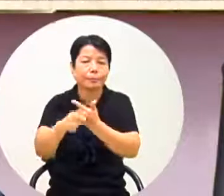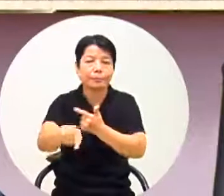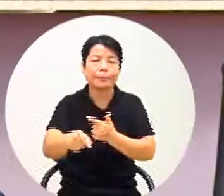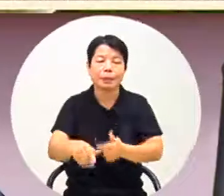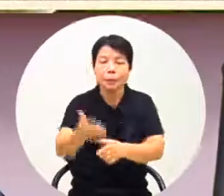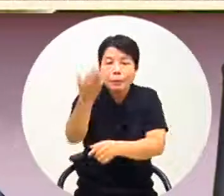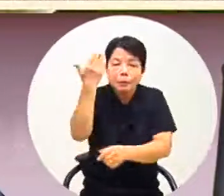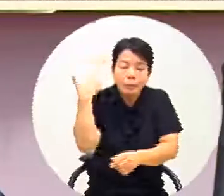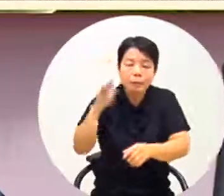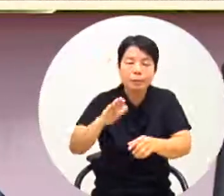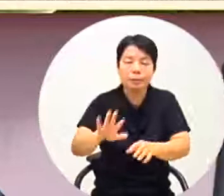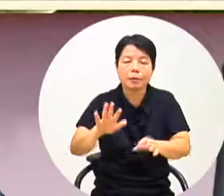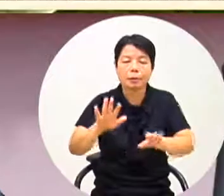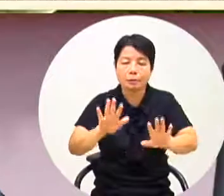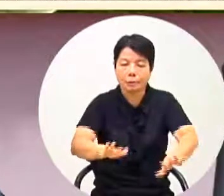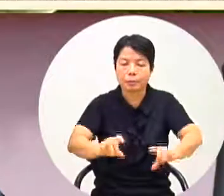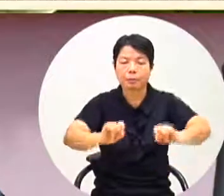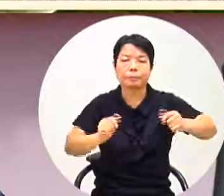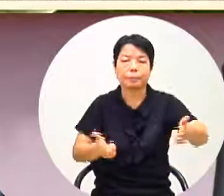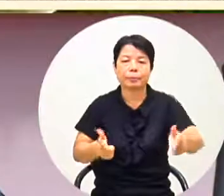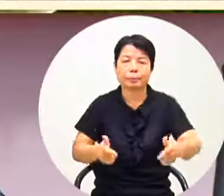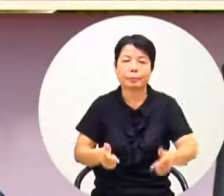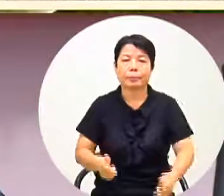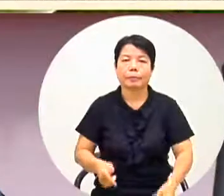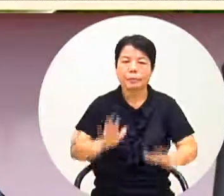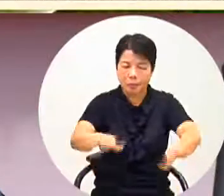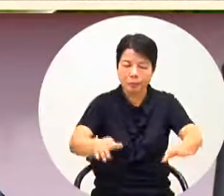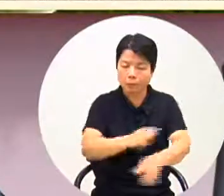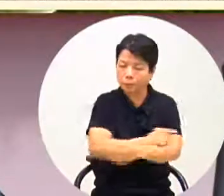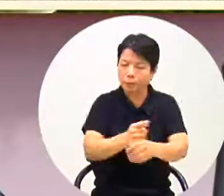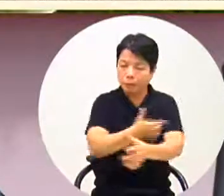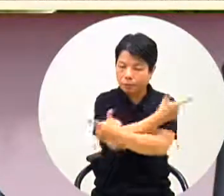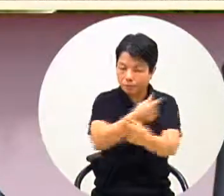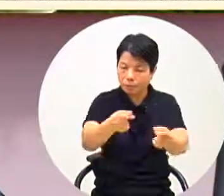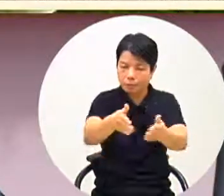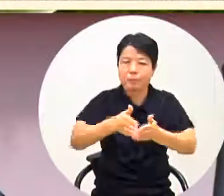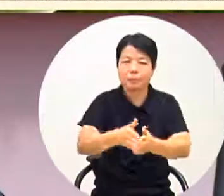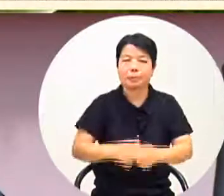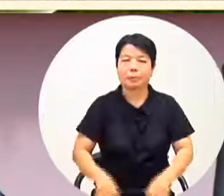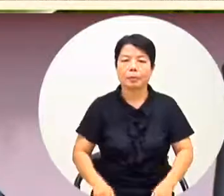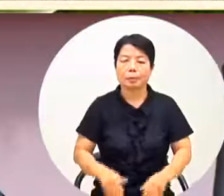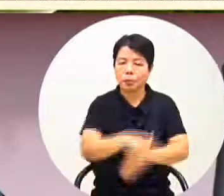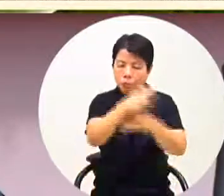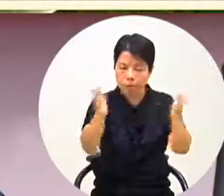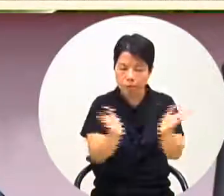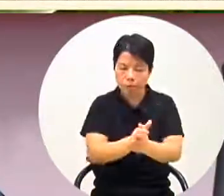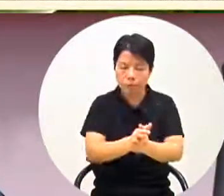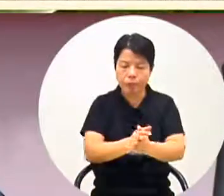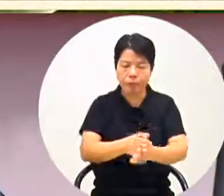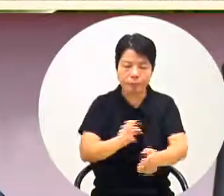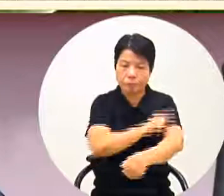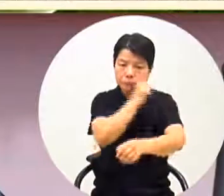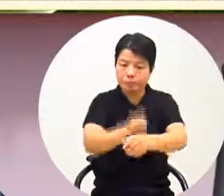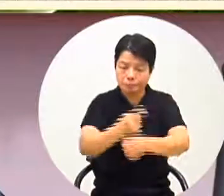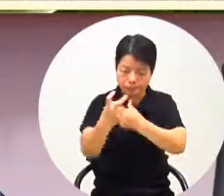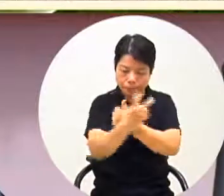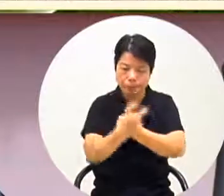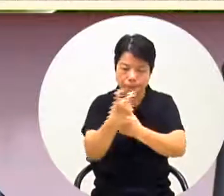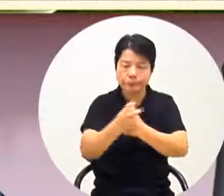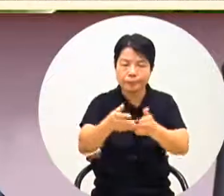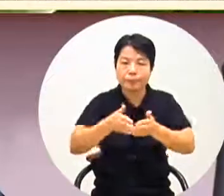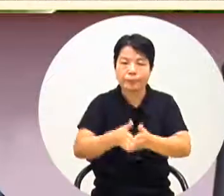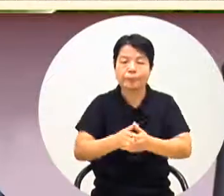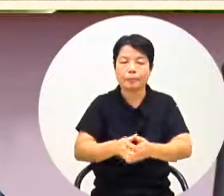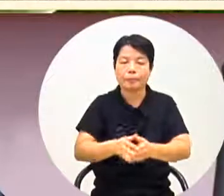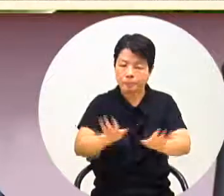现在的是不一样，所以有必要是一致性的，好，全部来通盘的检讨，去开放所有的开放空间哦。刚